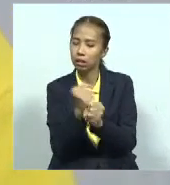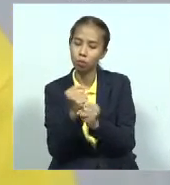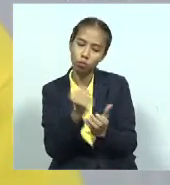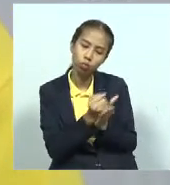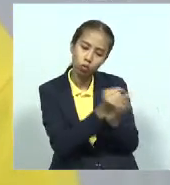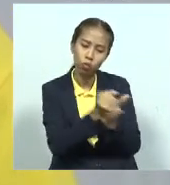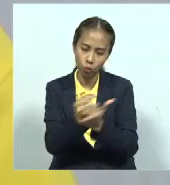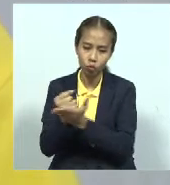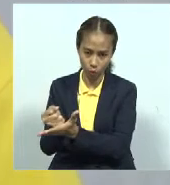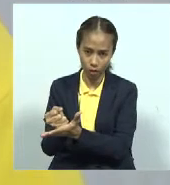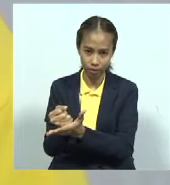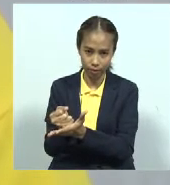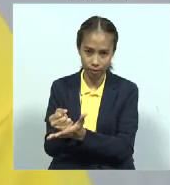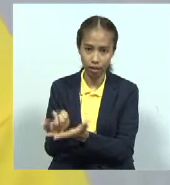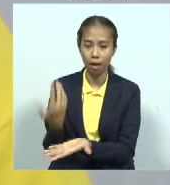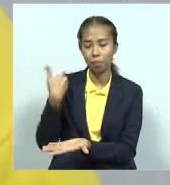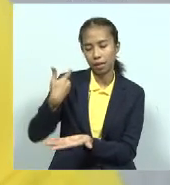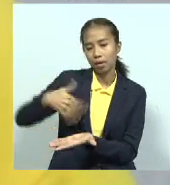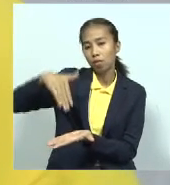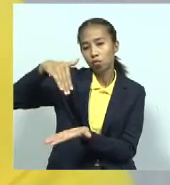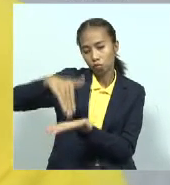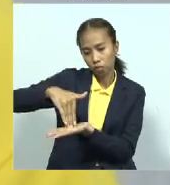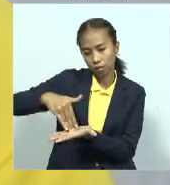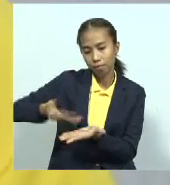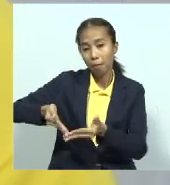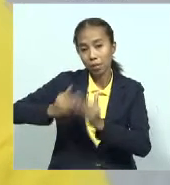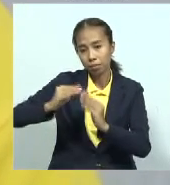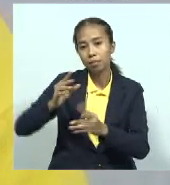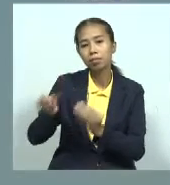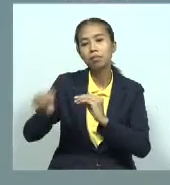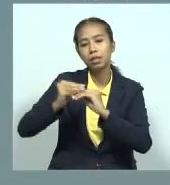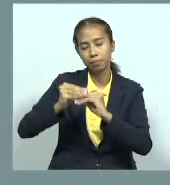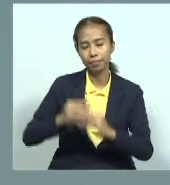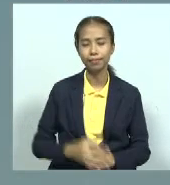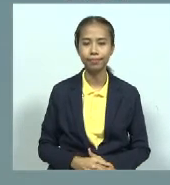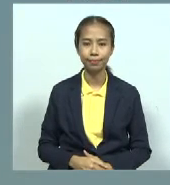ฏิบัติงานช่วยเหลือได้นะฮะโดยการตั้งหน่วยให้มันครอบคลุมพื้นที่ที่จะทำ